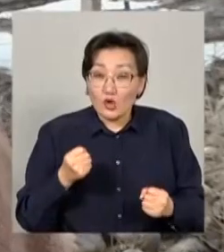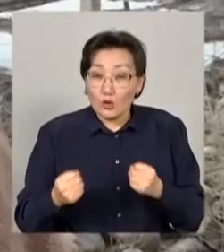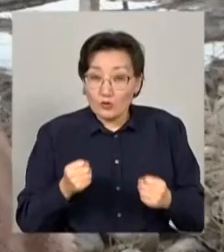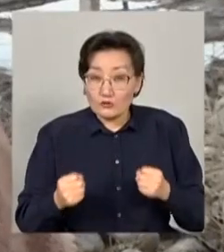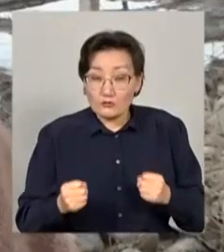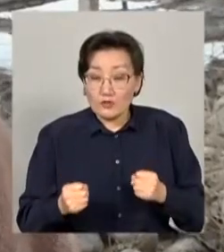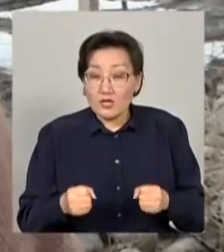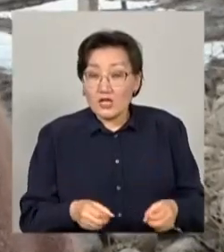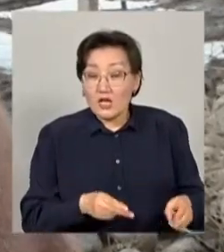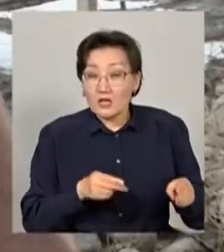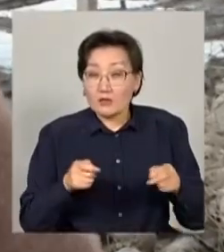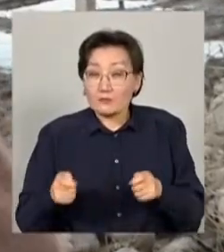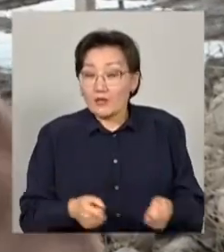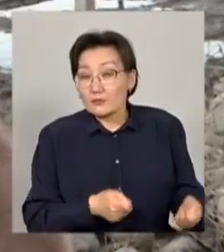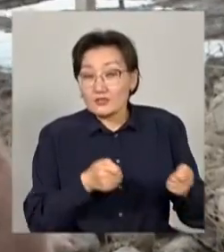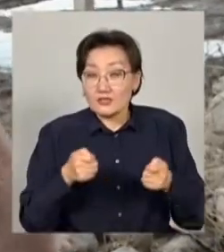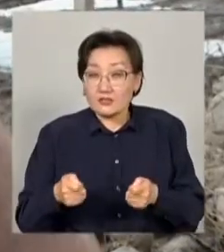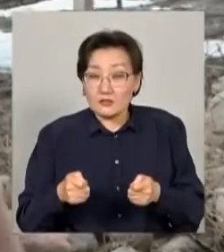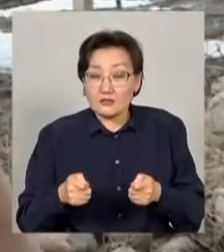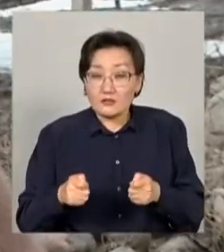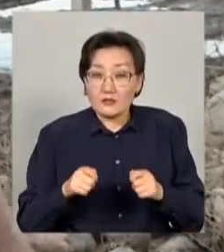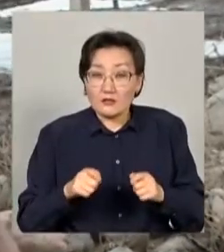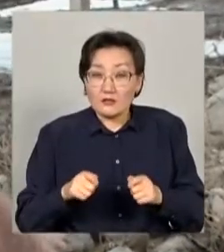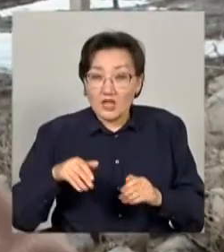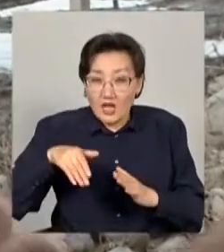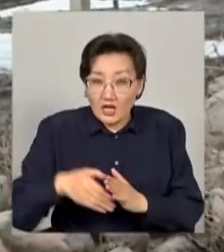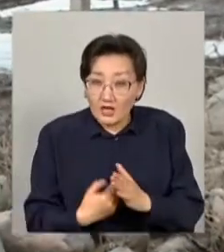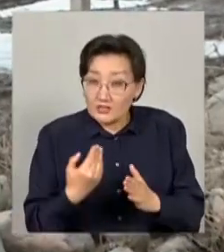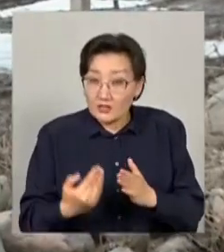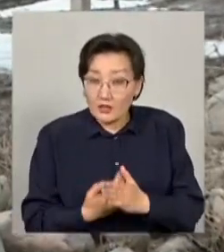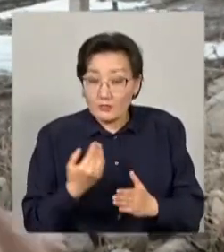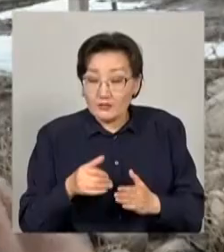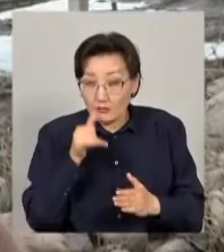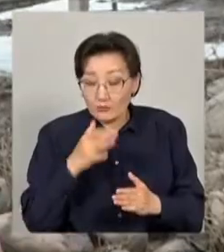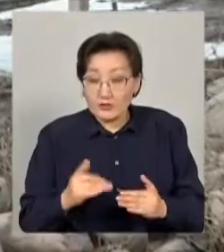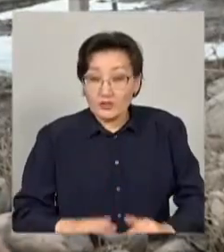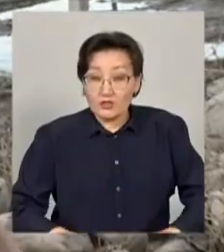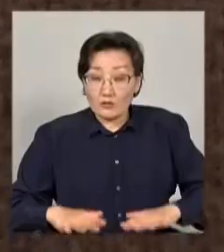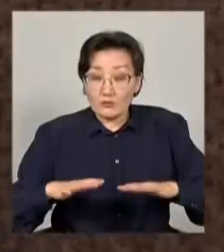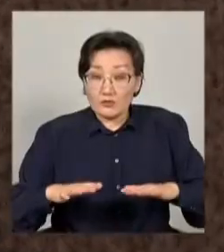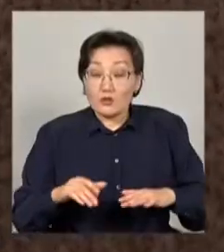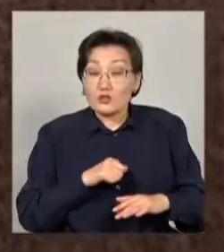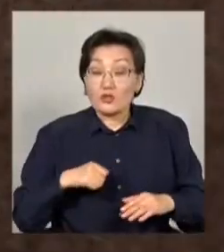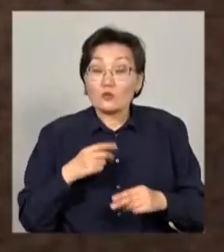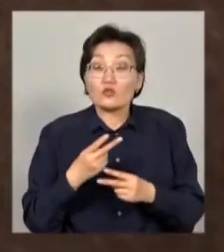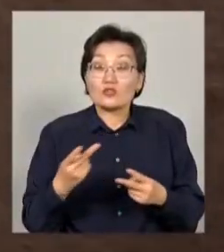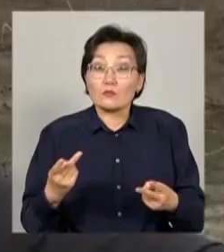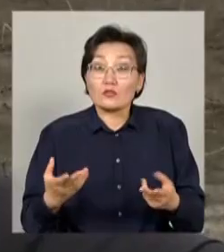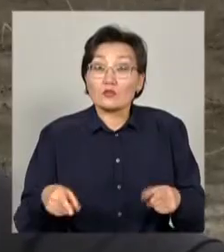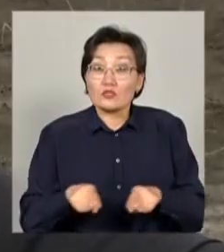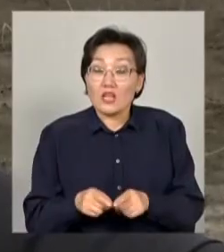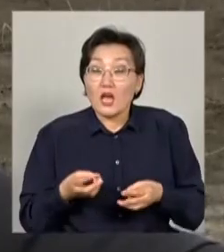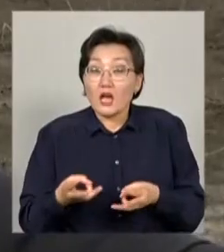алып келген жаңағы аппараттары қазалмайды да, и сонымен судың бәрі міне аяқтың астында өздеріңіз көріп тұрғандай осылай ағып